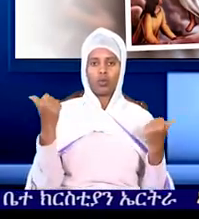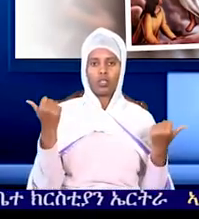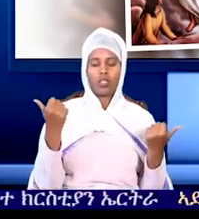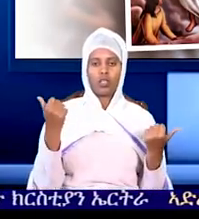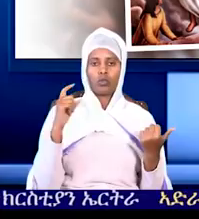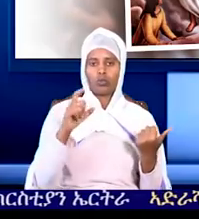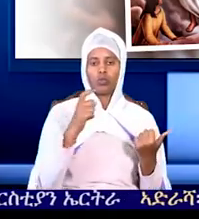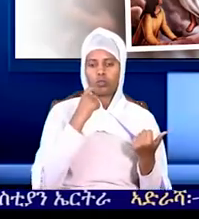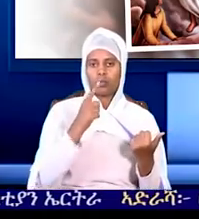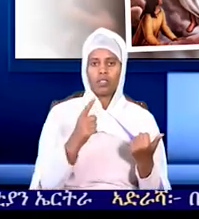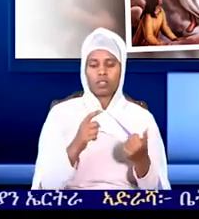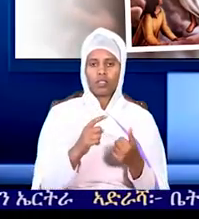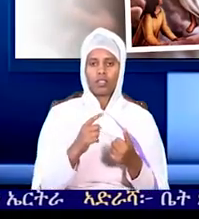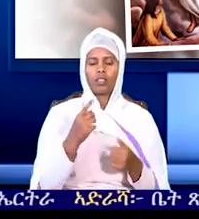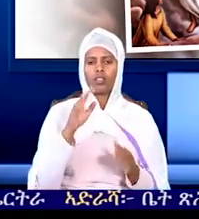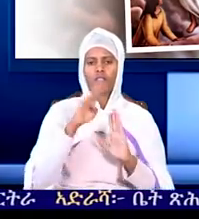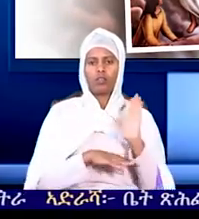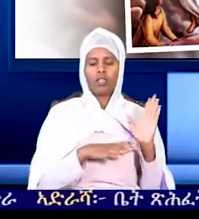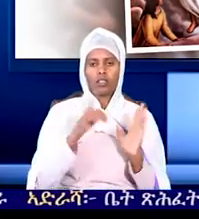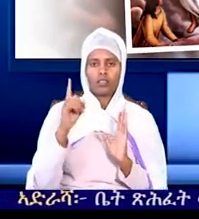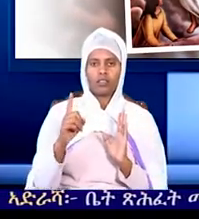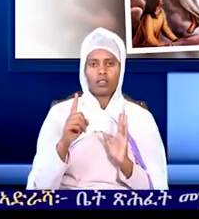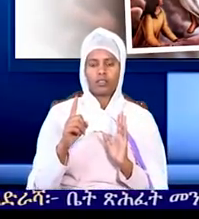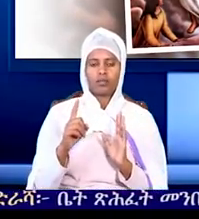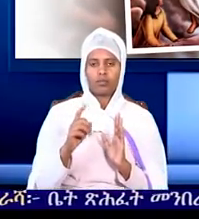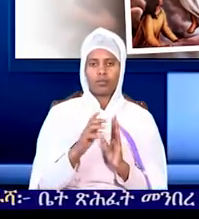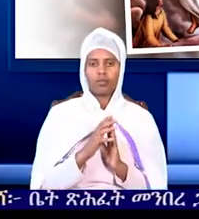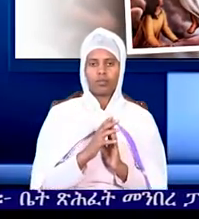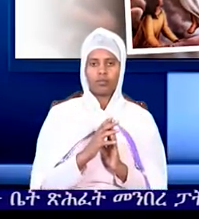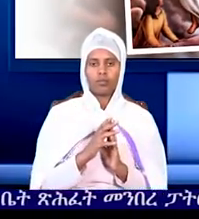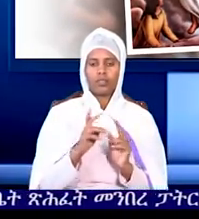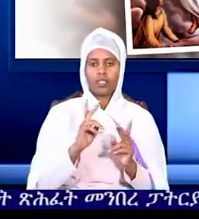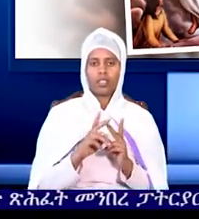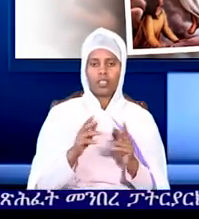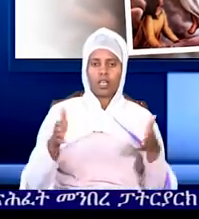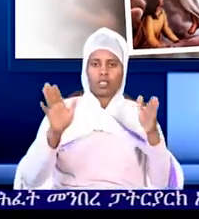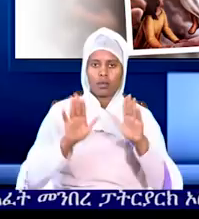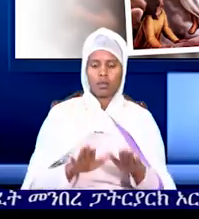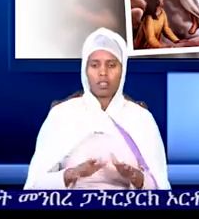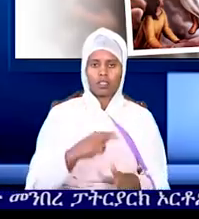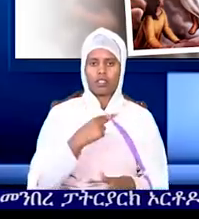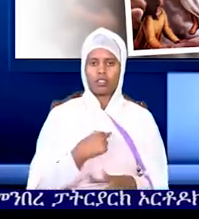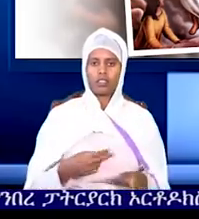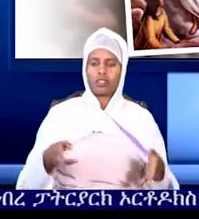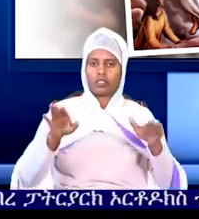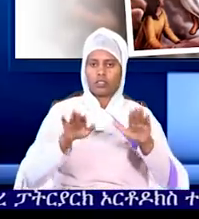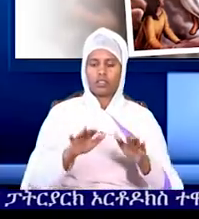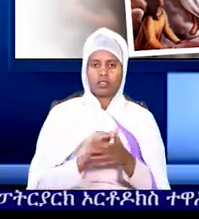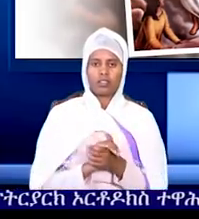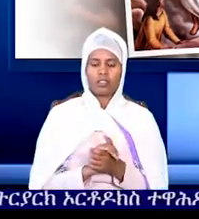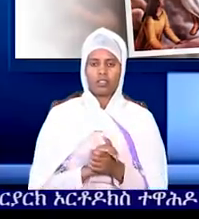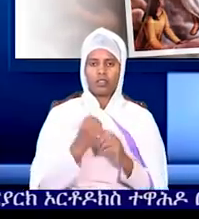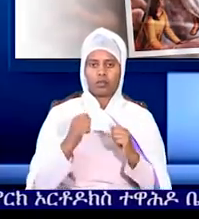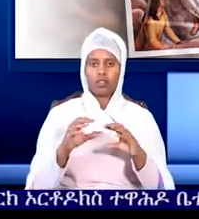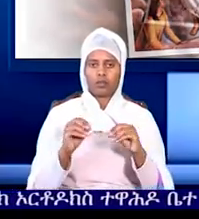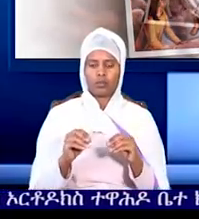ንሃዋርያ ጴጥሮስ ፀዊዕኻ እሱ ድበለካ ክነግረካ እዩ። እንታይ ስለደተረፈ እዩ? ሓደ ብካህን ኣይተባረኸን ብካህን